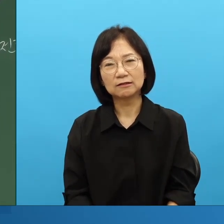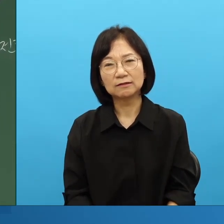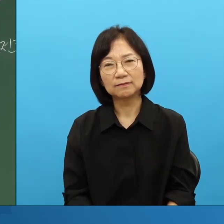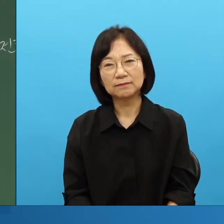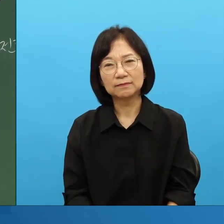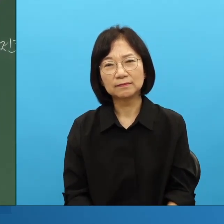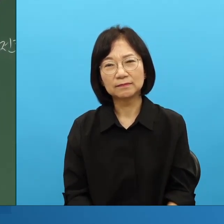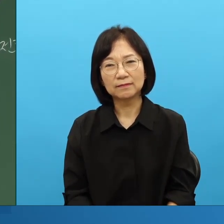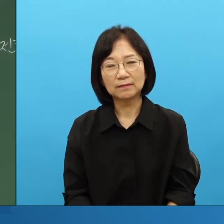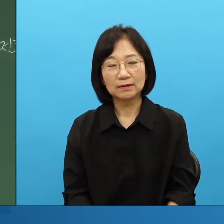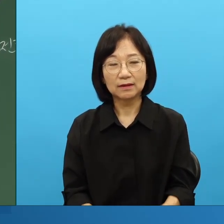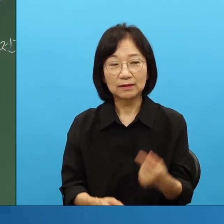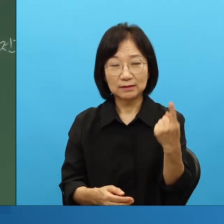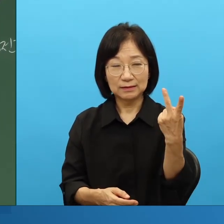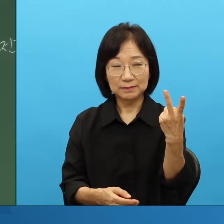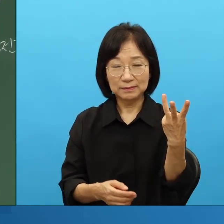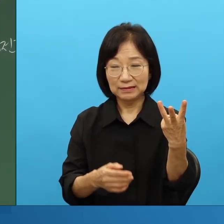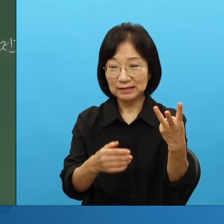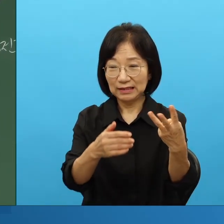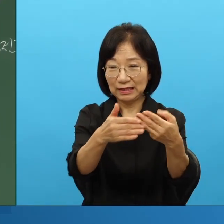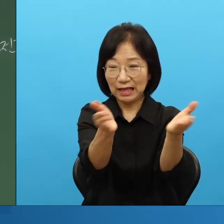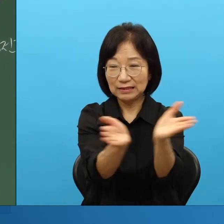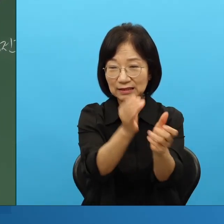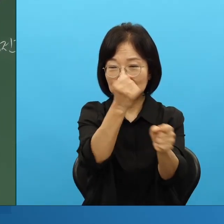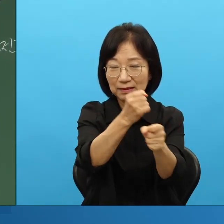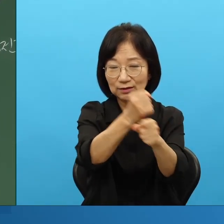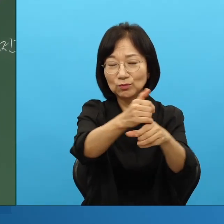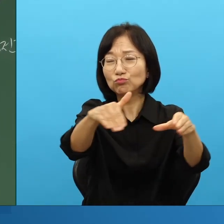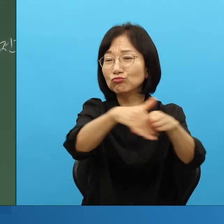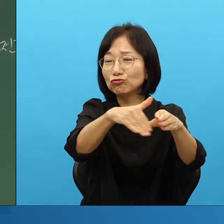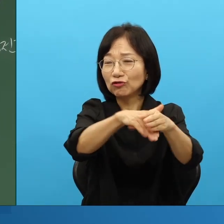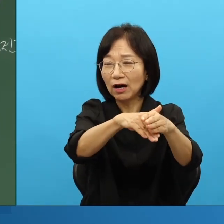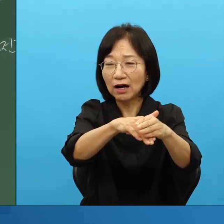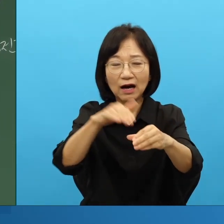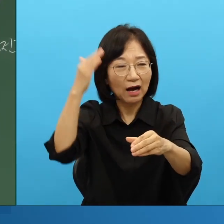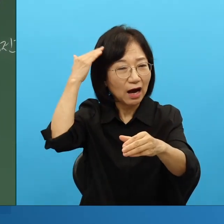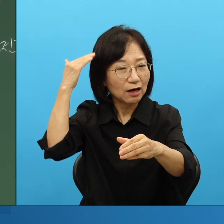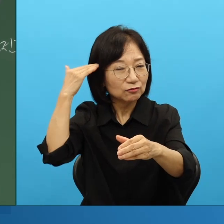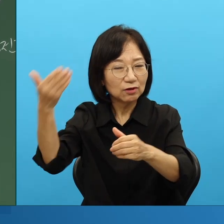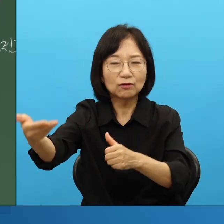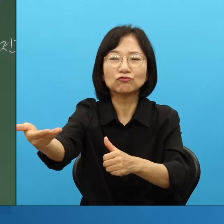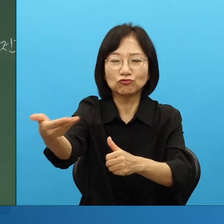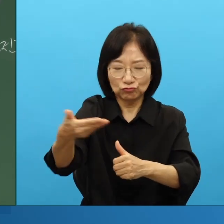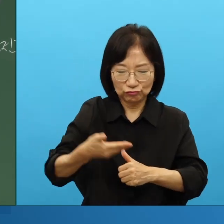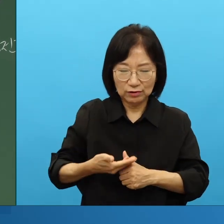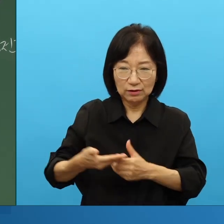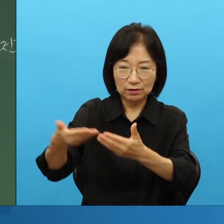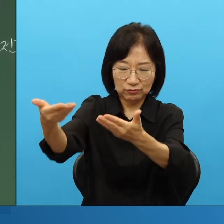문화가 한국 다 들어왔어. 而且这些文化全部进入到了韩国。 책도 히트 치는 책은 전부 3단체 책이야.